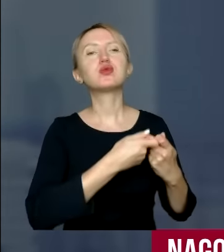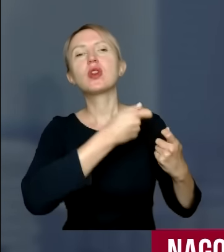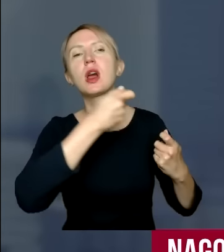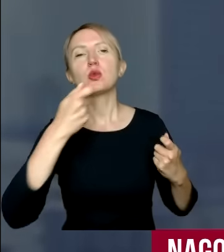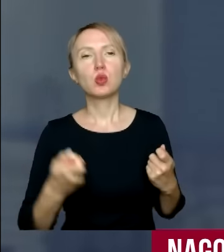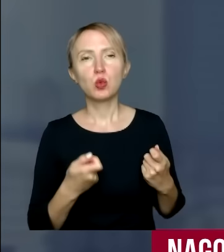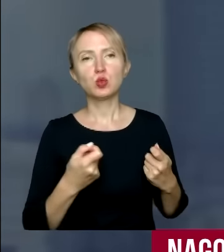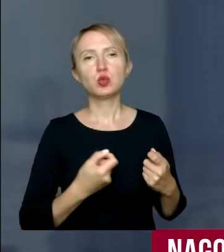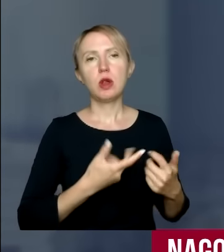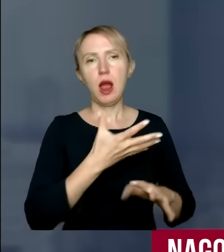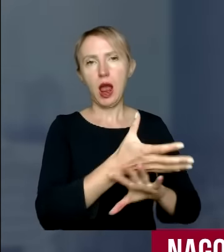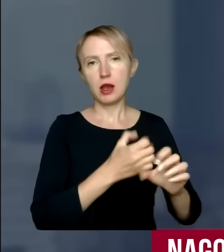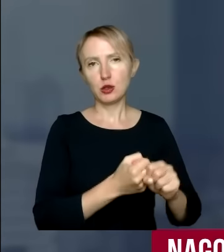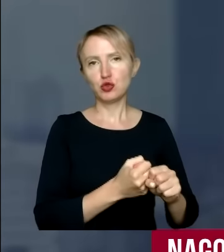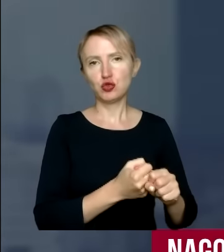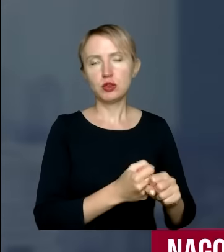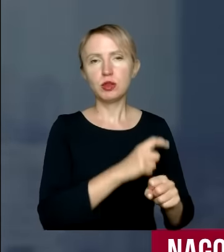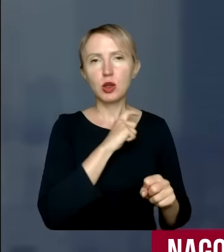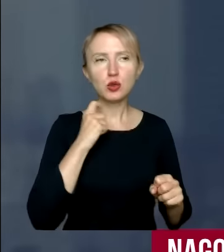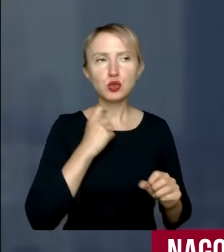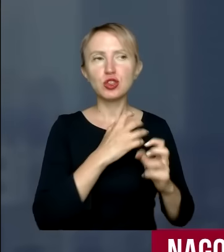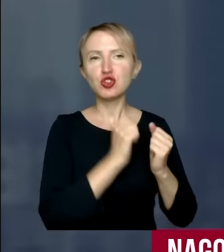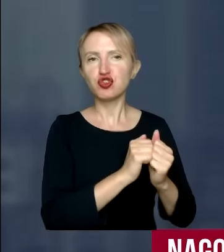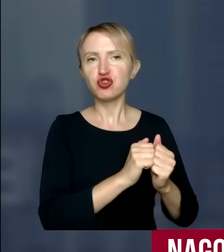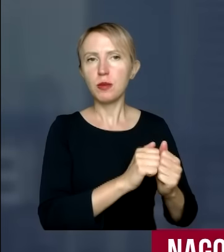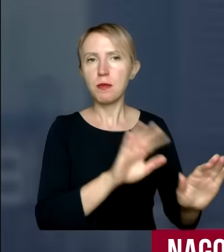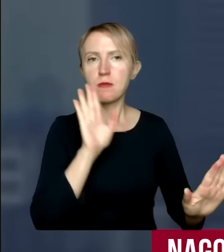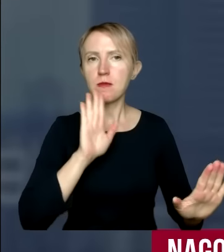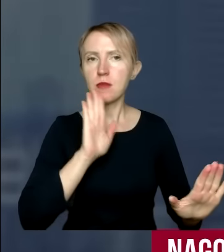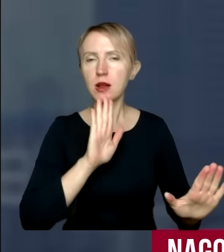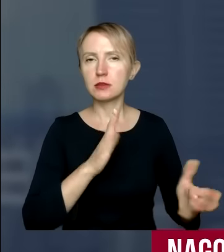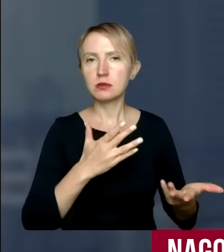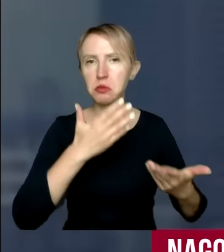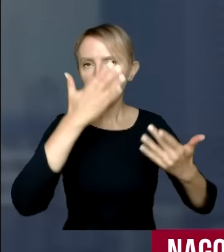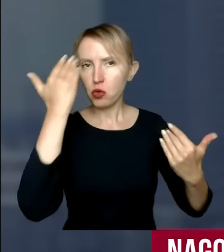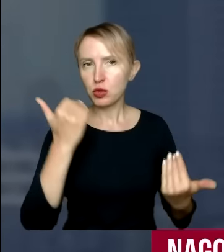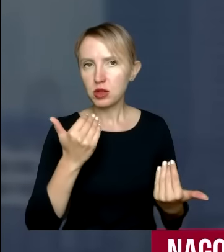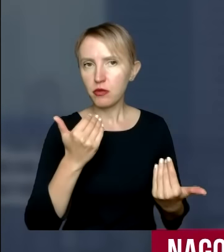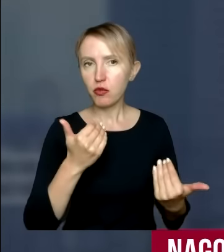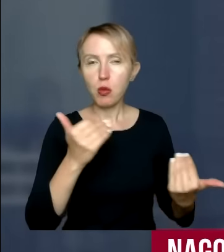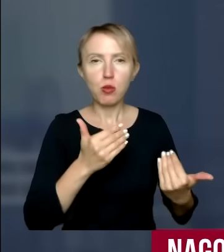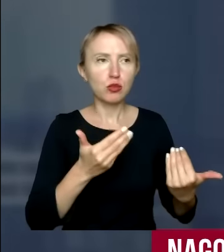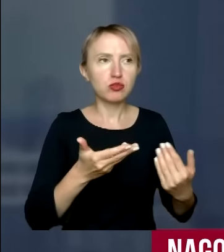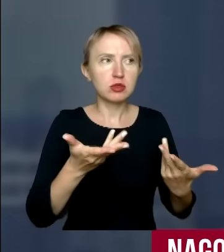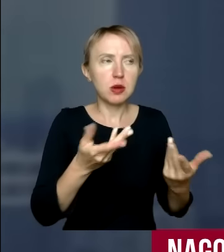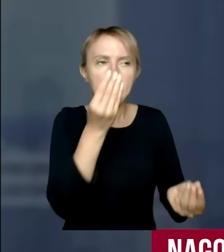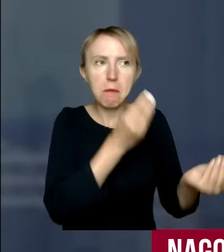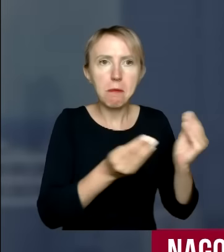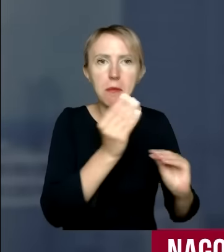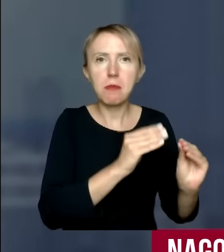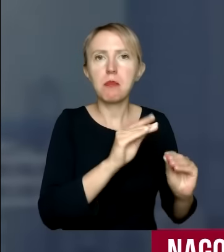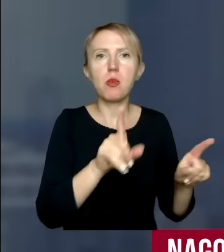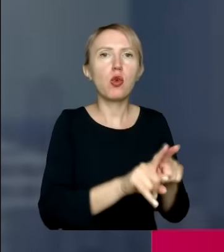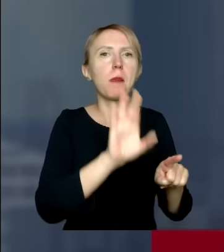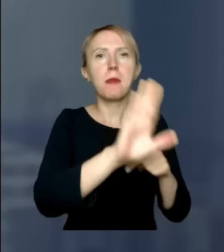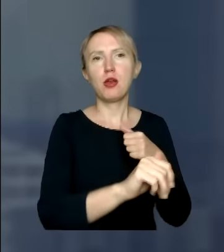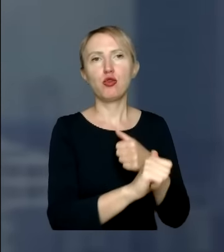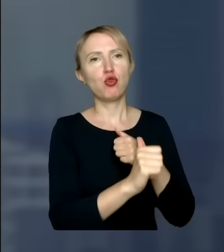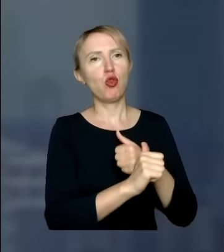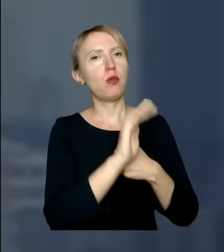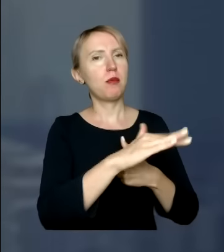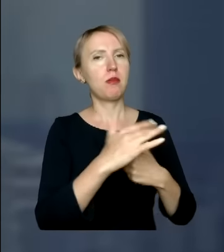areszt żeby tego księdza w tym areszcie trzymać bo bo nie wiem bo też możem mataczyć przecież Ksiądz też ma dokumenty ma